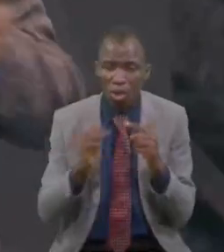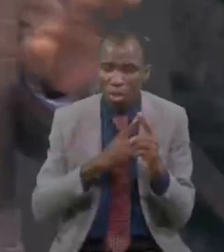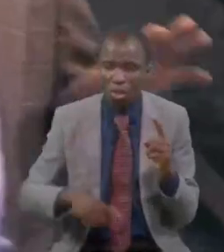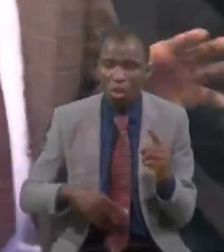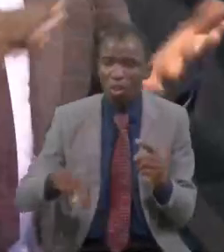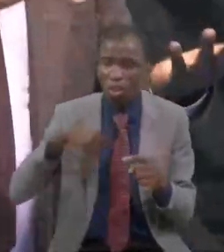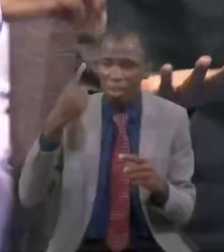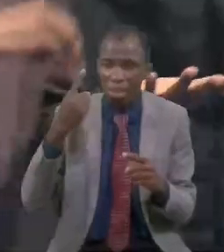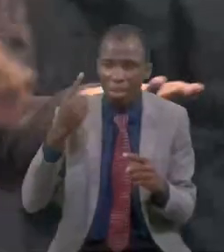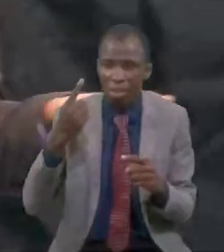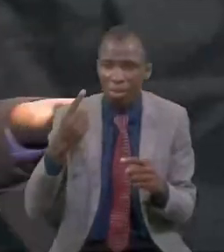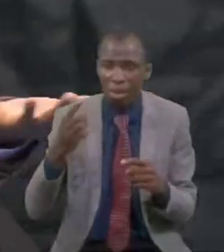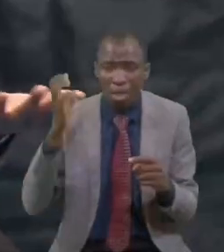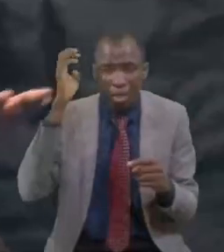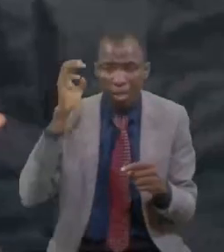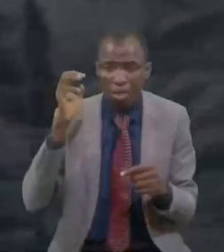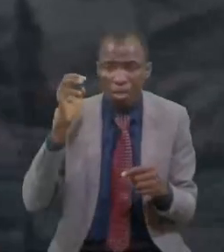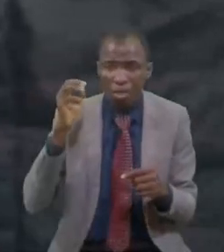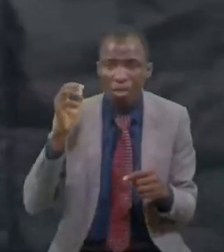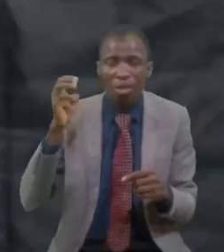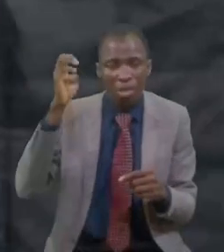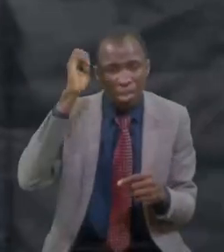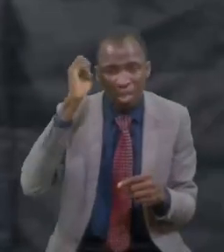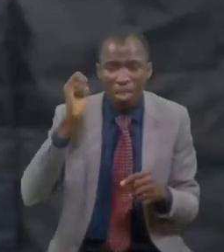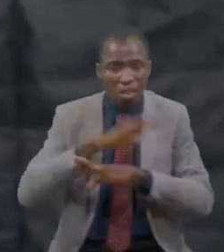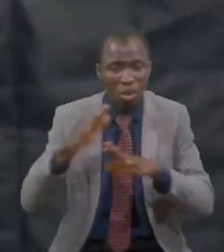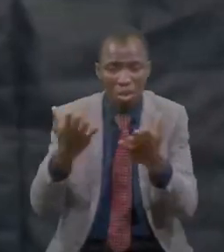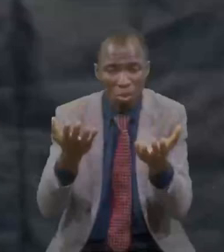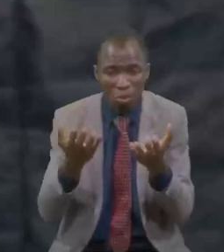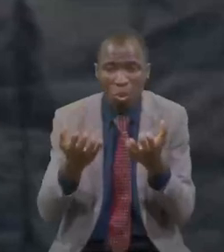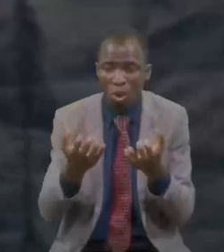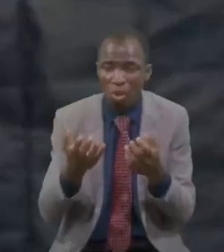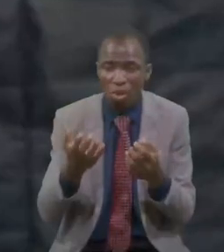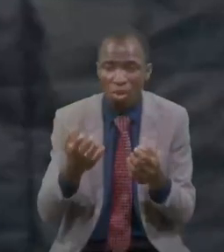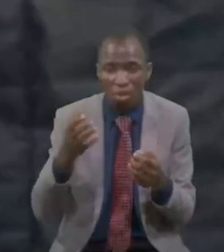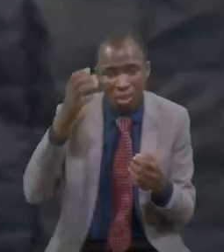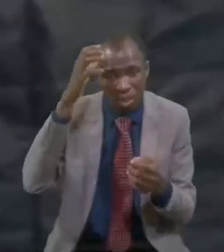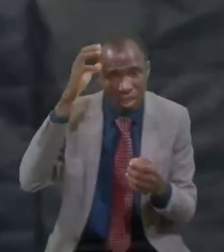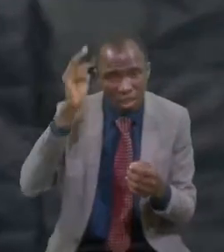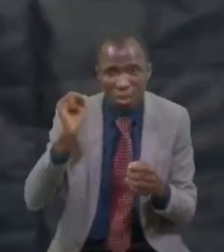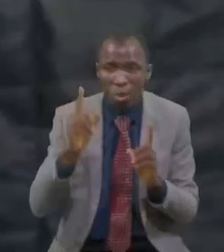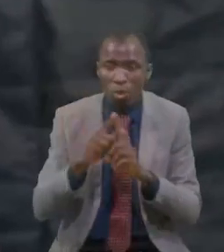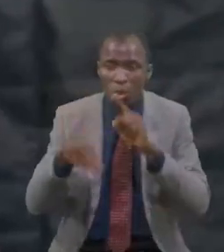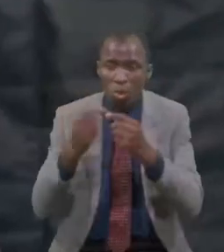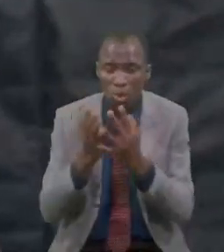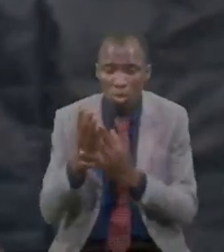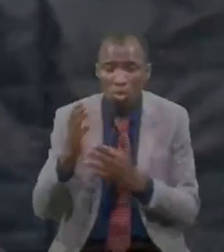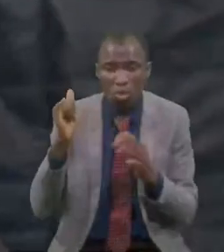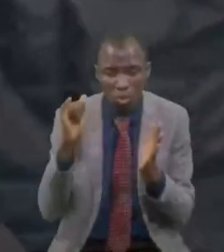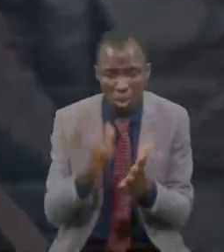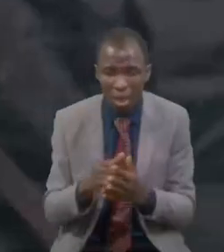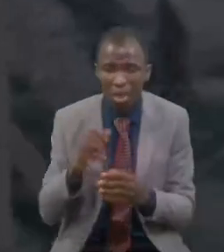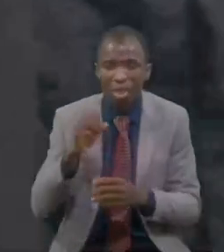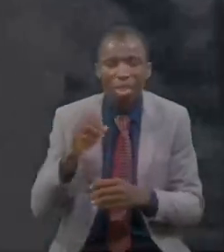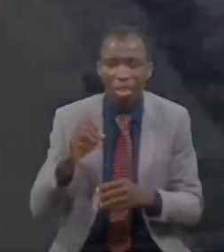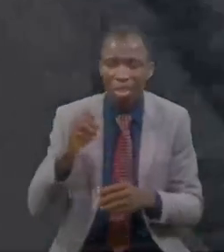dit il ne veut pas que vous parcourez cette souffrance universelle dans